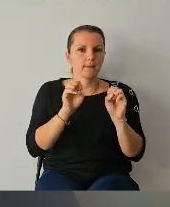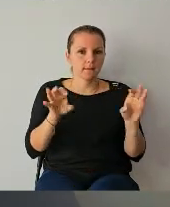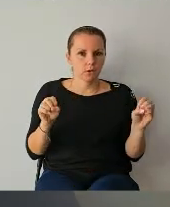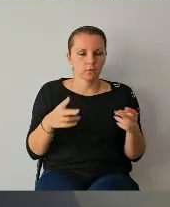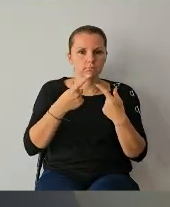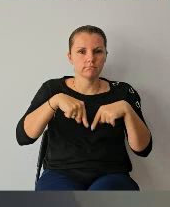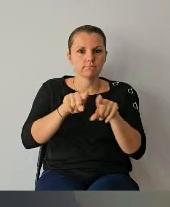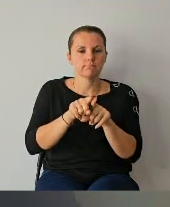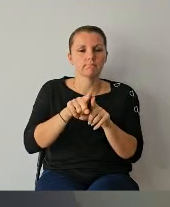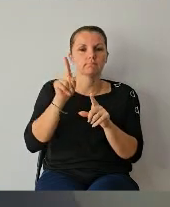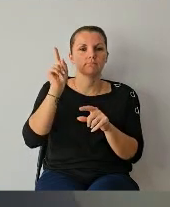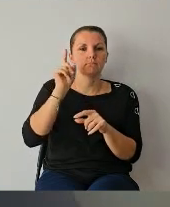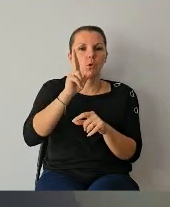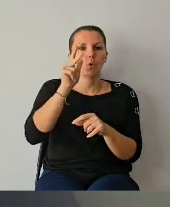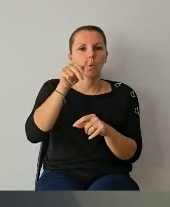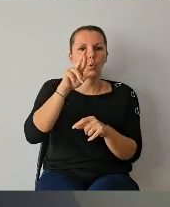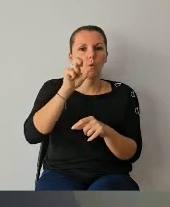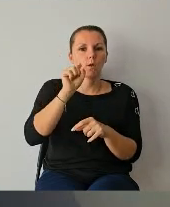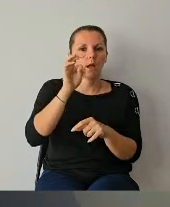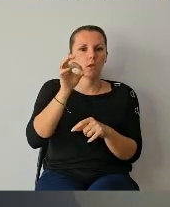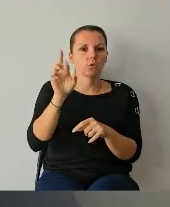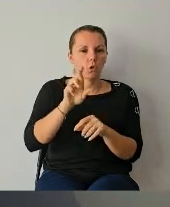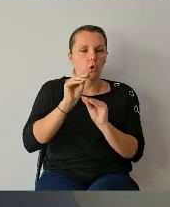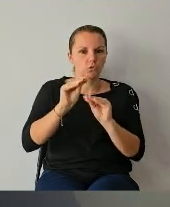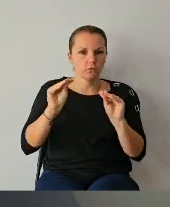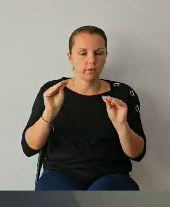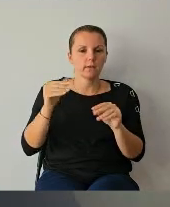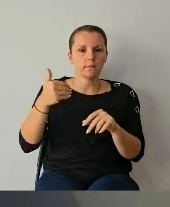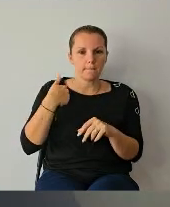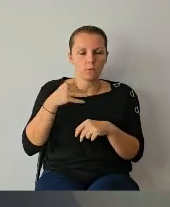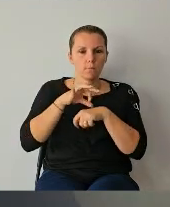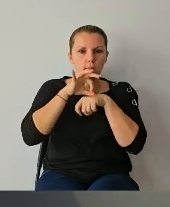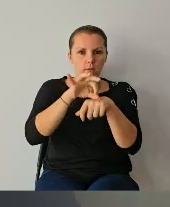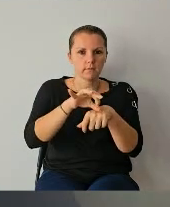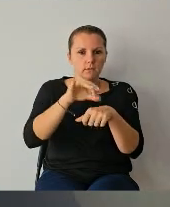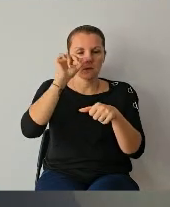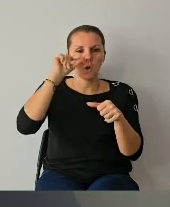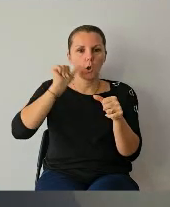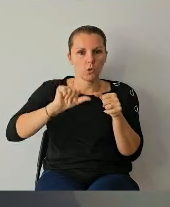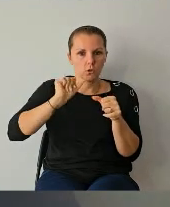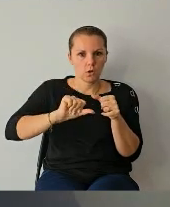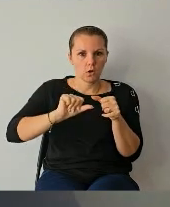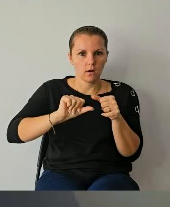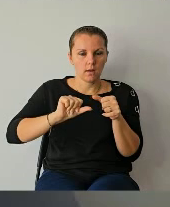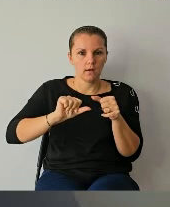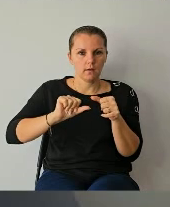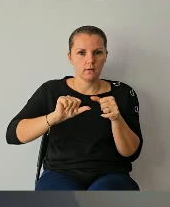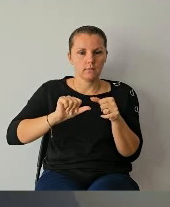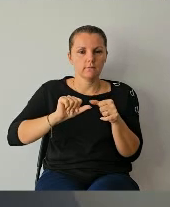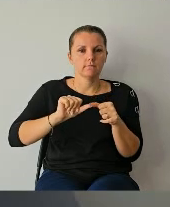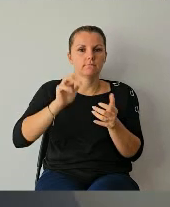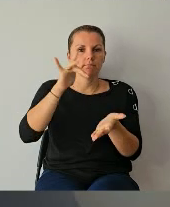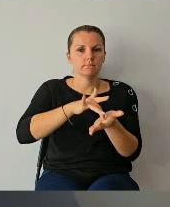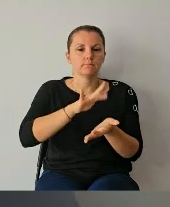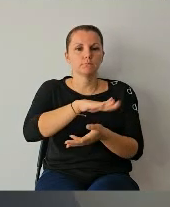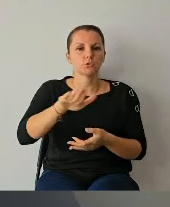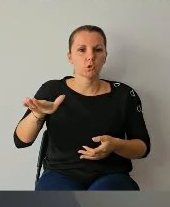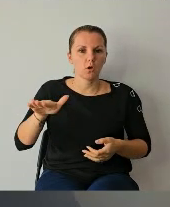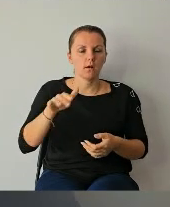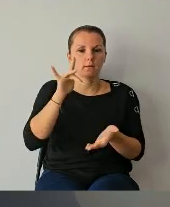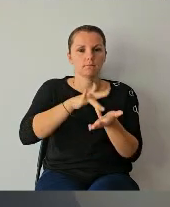oświaty, przeprowadzony został między innymi, kontrola była w przedszkolu publicznym w Boguchwale.